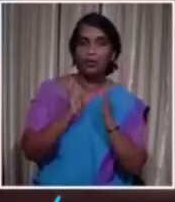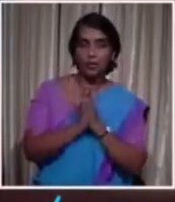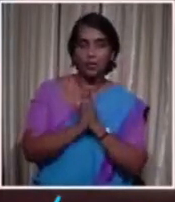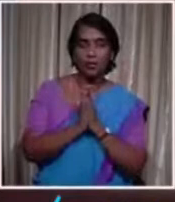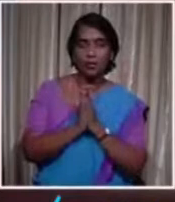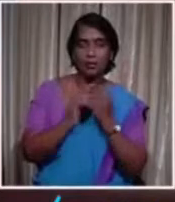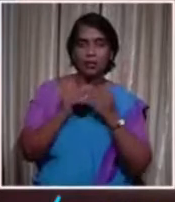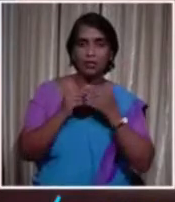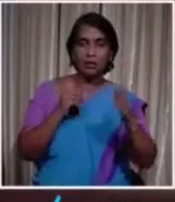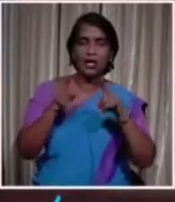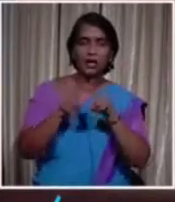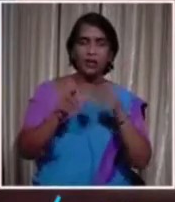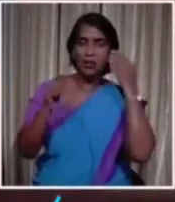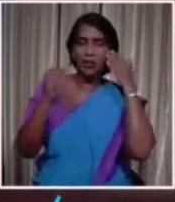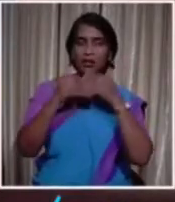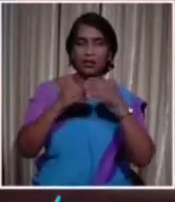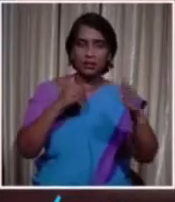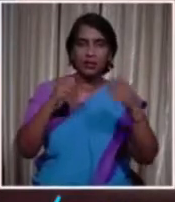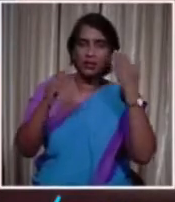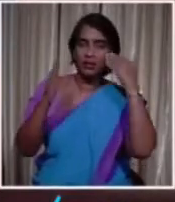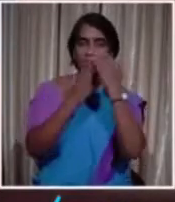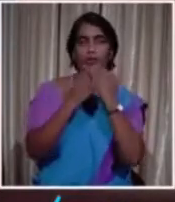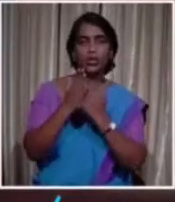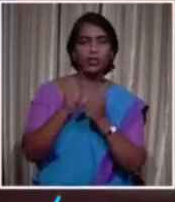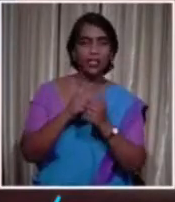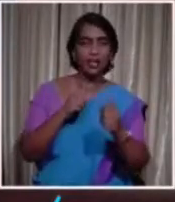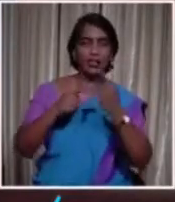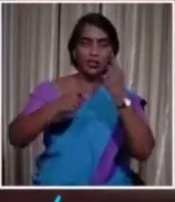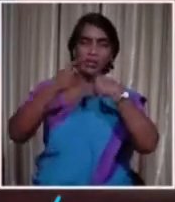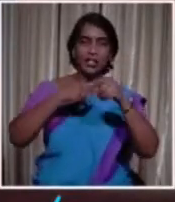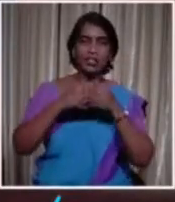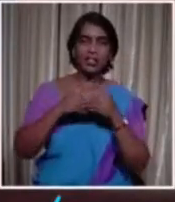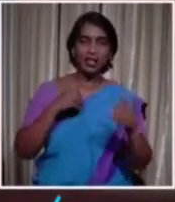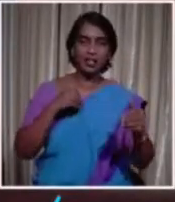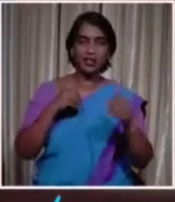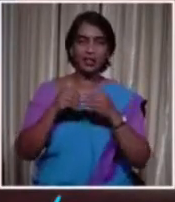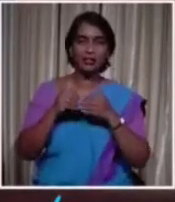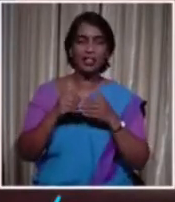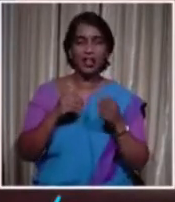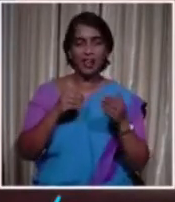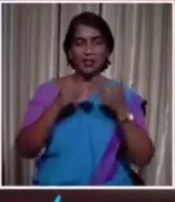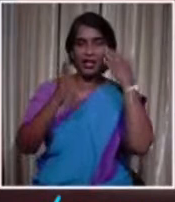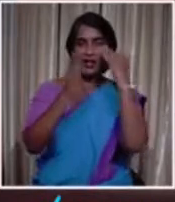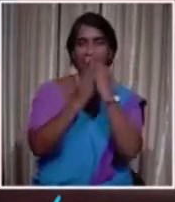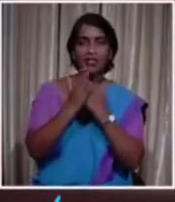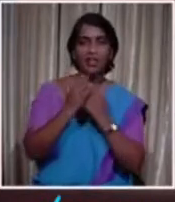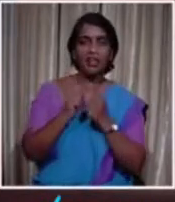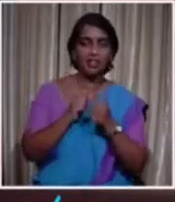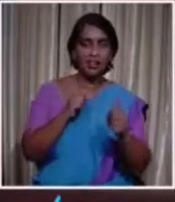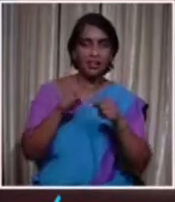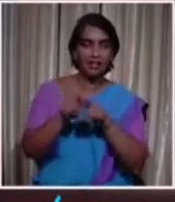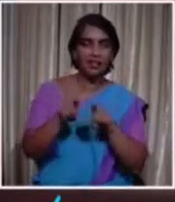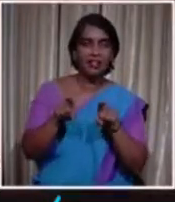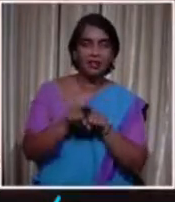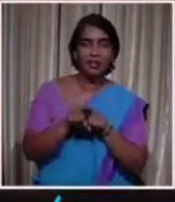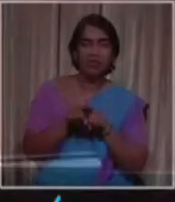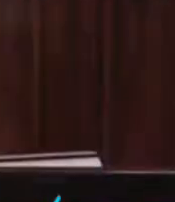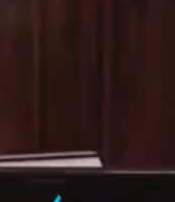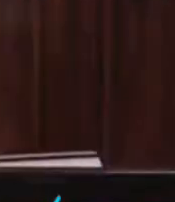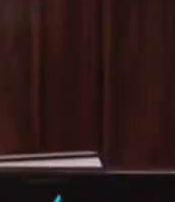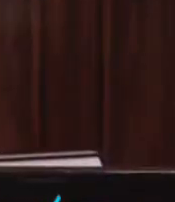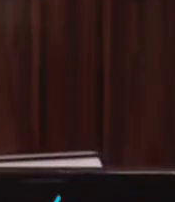ගැන කනගාටු වෙමින් වැඩිපුර විනාඩිය පිළිබඳ සුතුන්ත වෙමින් මම නිහඬ වෙනවා ගරු නියෝජ්‍ය කතානායකතුමනි බොහොමත්ම ස්තුතියි බොහොම ස්තුතියි කරු